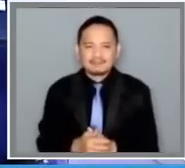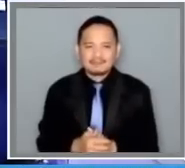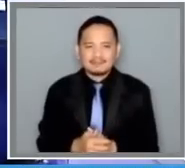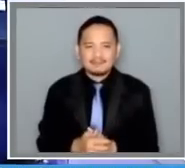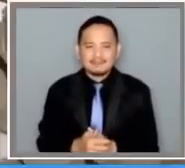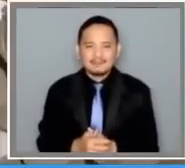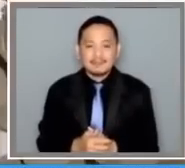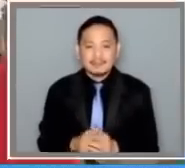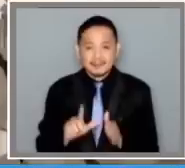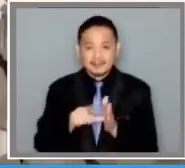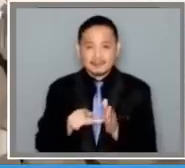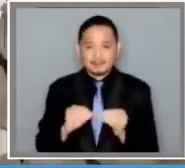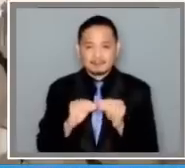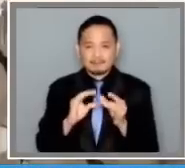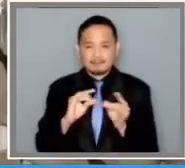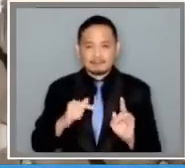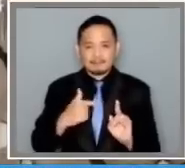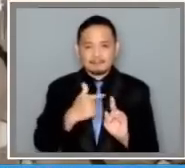Agustin.